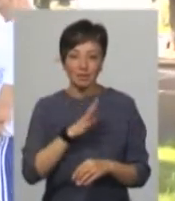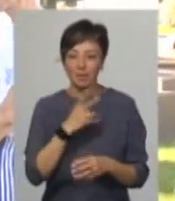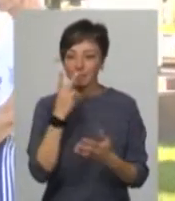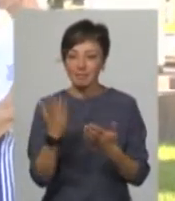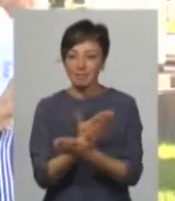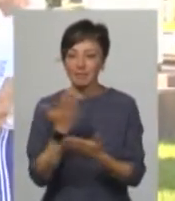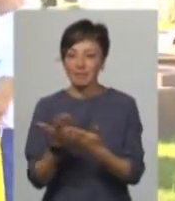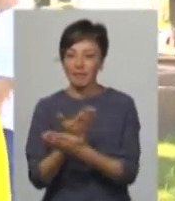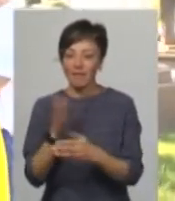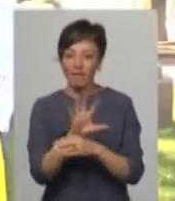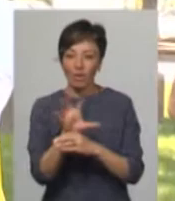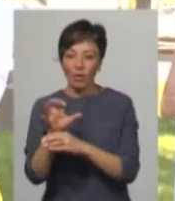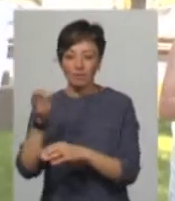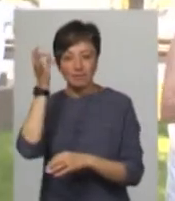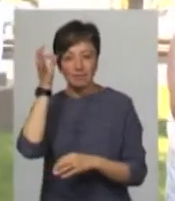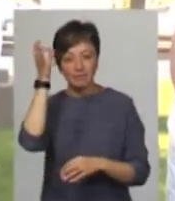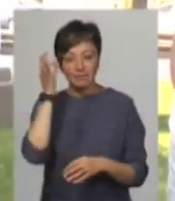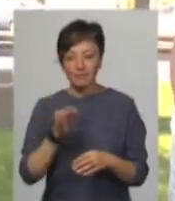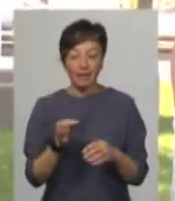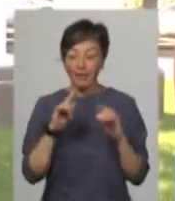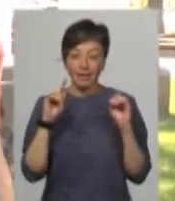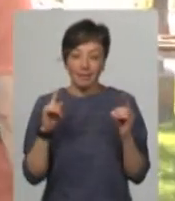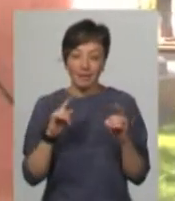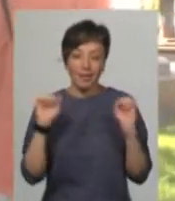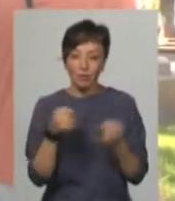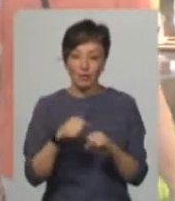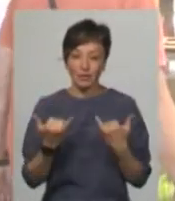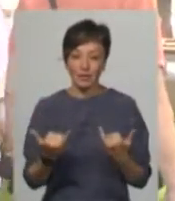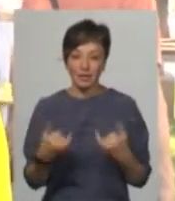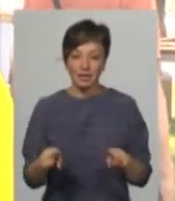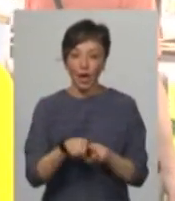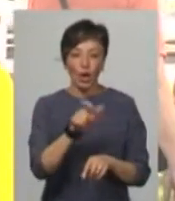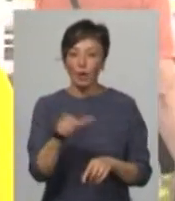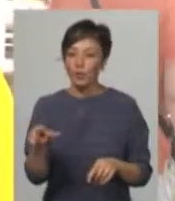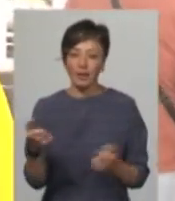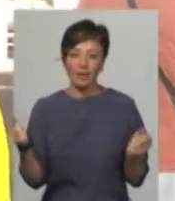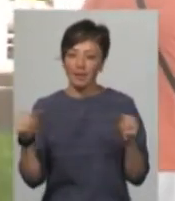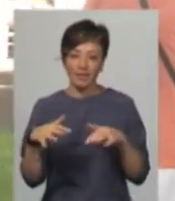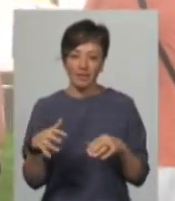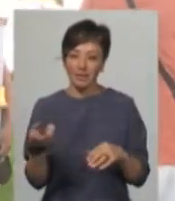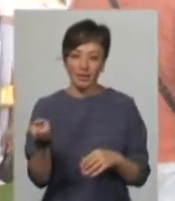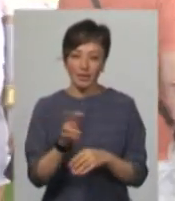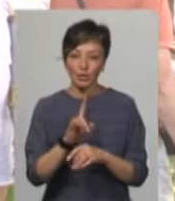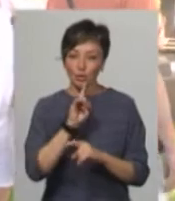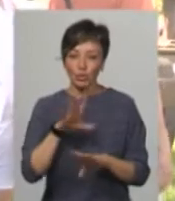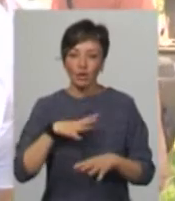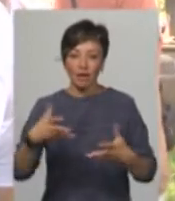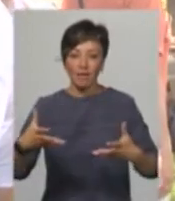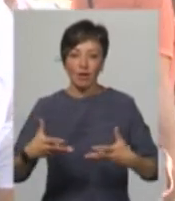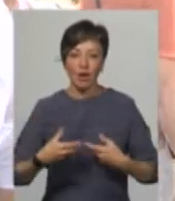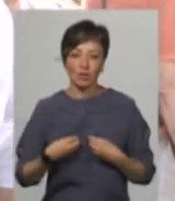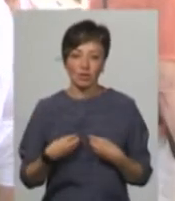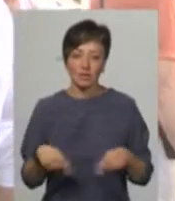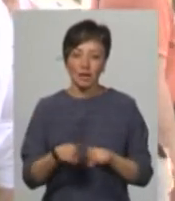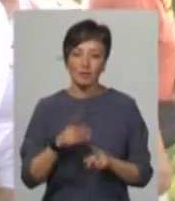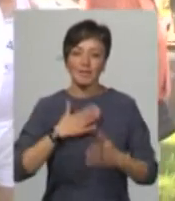фотографії, це просто неймовірно. Зараз таке неможливо, мабуть. Люди не вийдуть і не будуть так вражені з